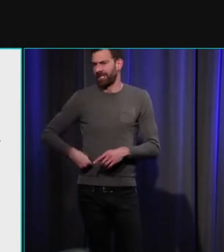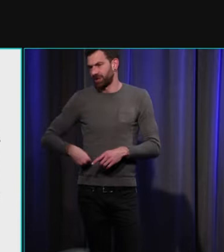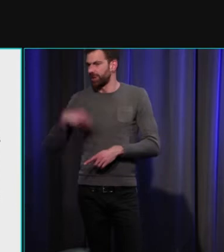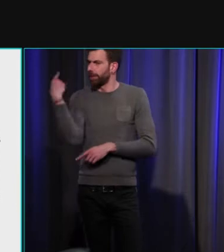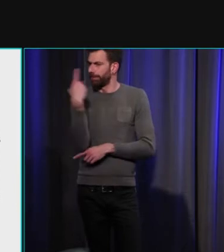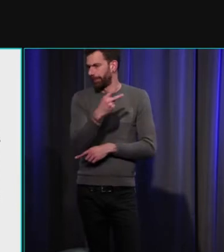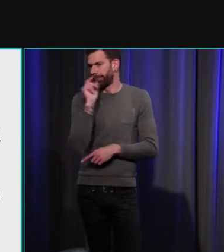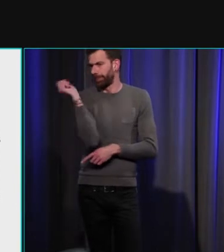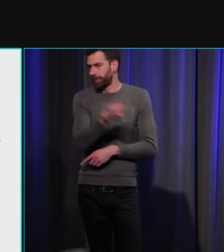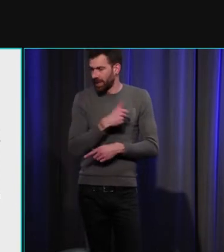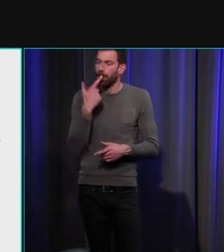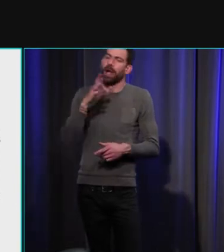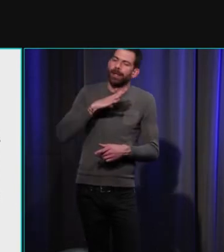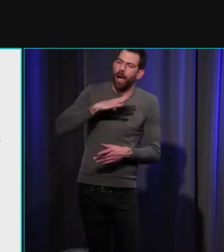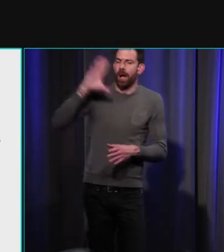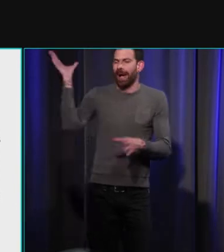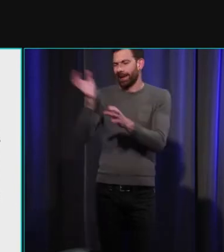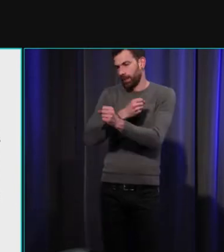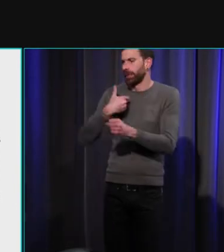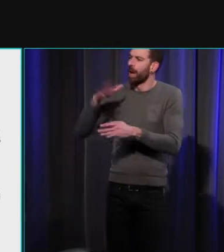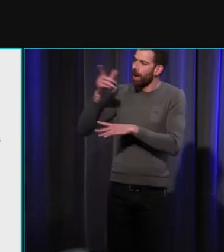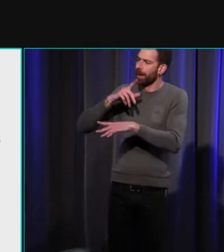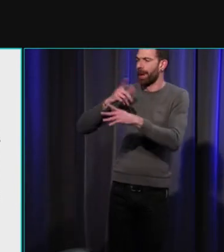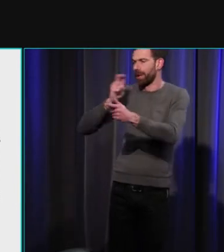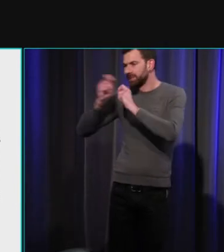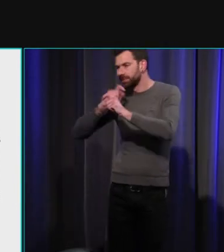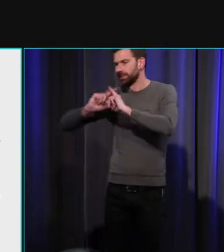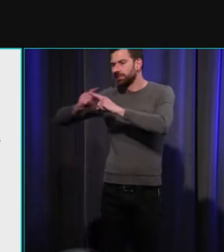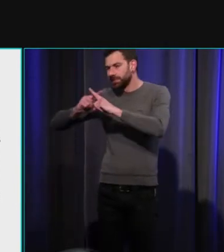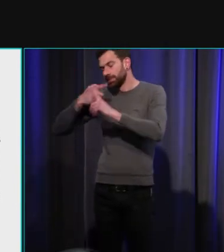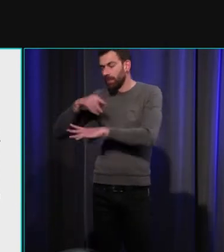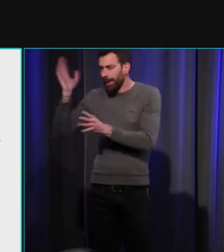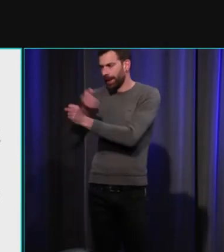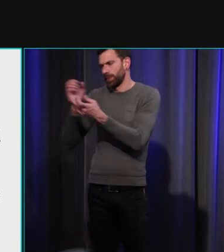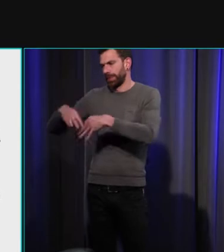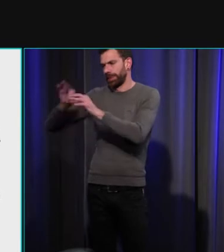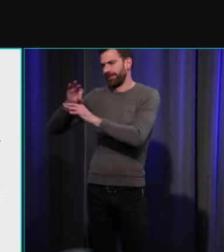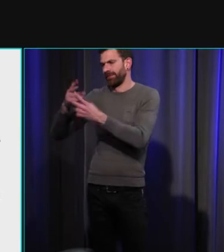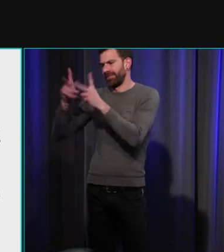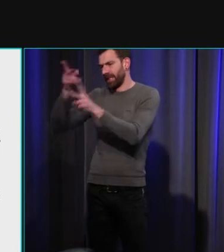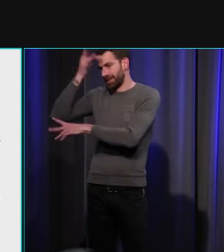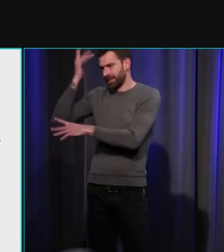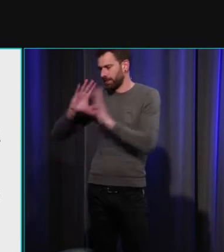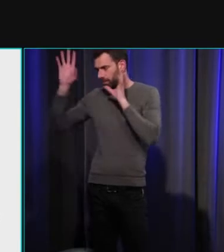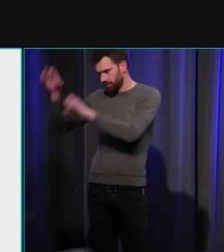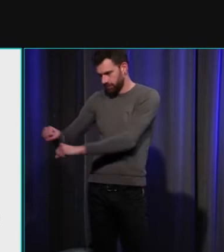tractations par négociation à reprendre jérusalem donc